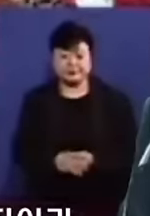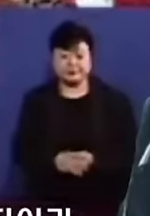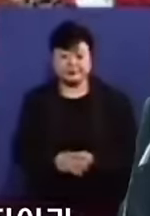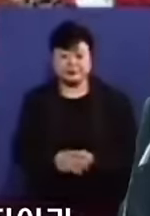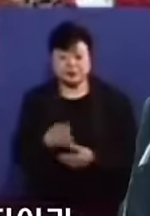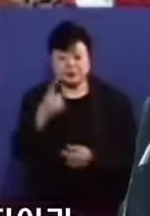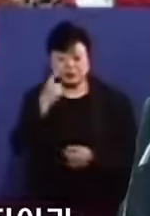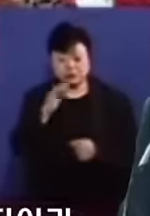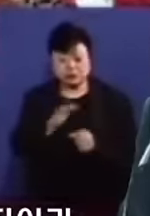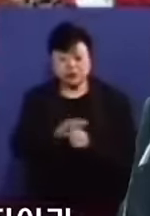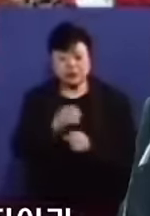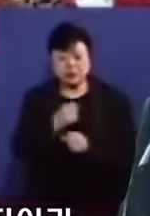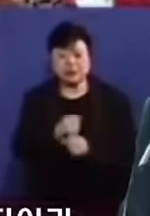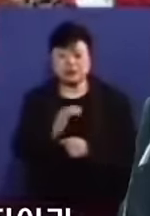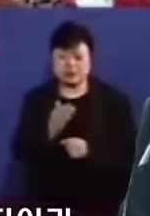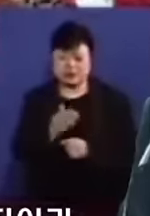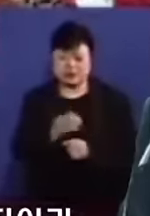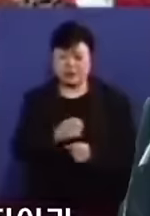비참하게 만들고 있습니다.